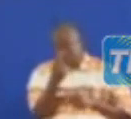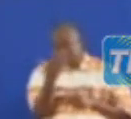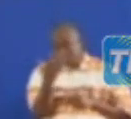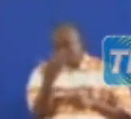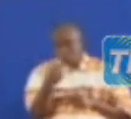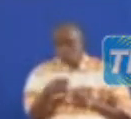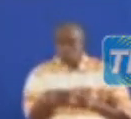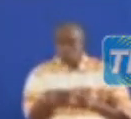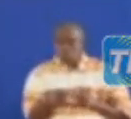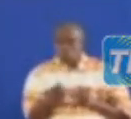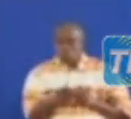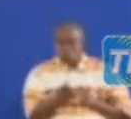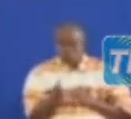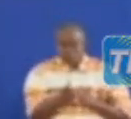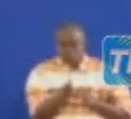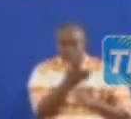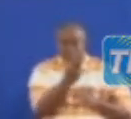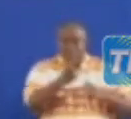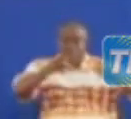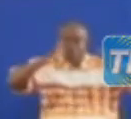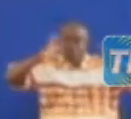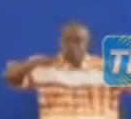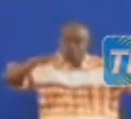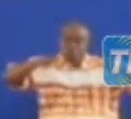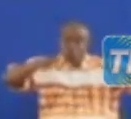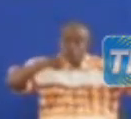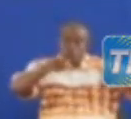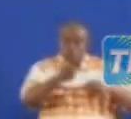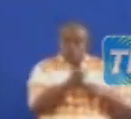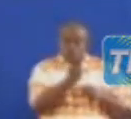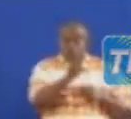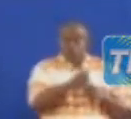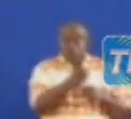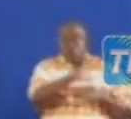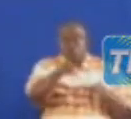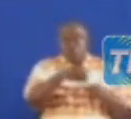4,724.15, mifereji ya maji ya mvua yenye urefu wa kilomita